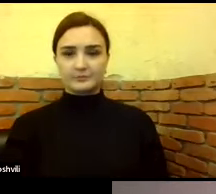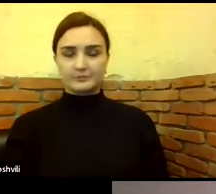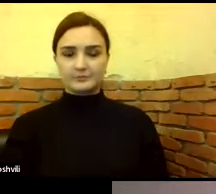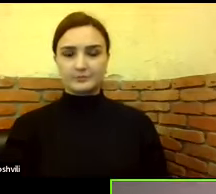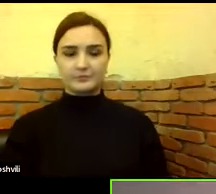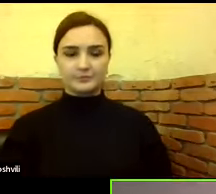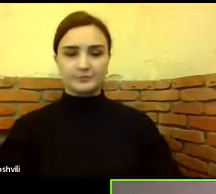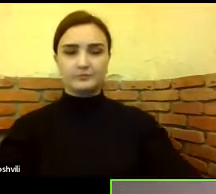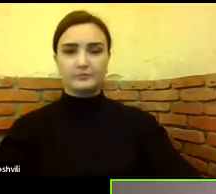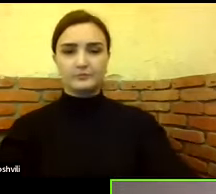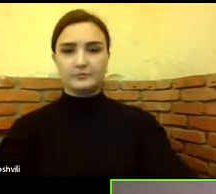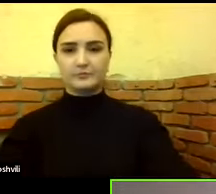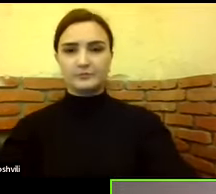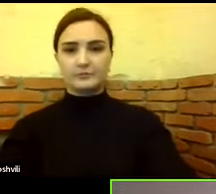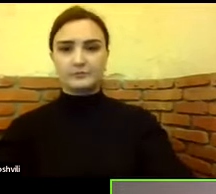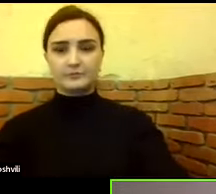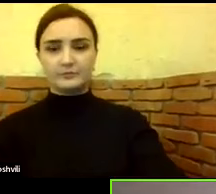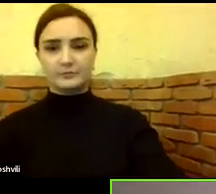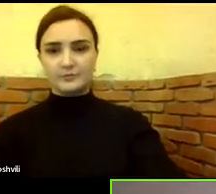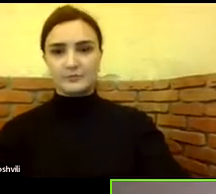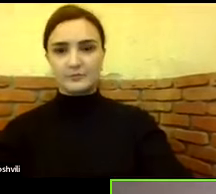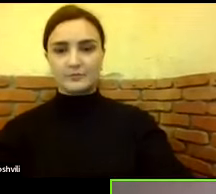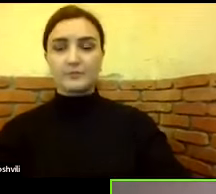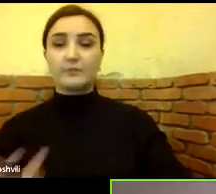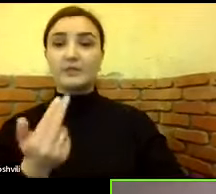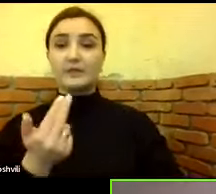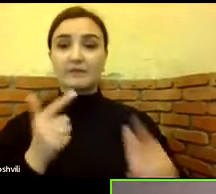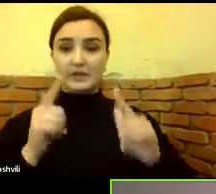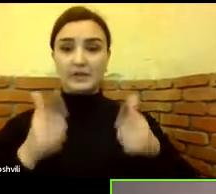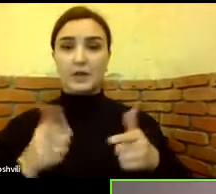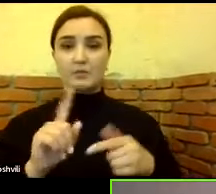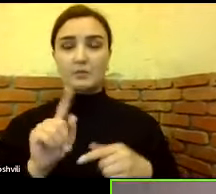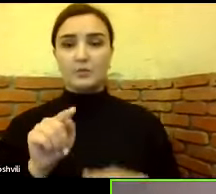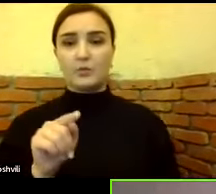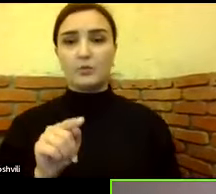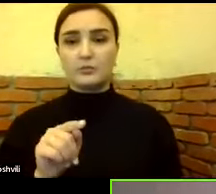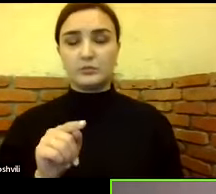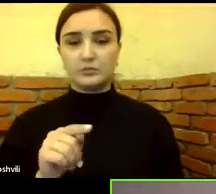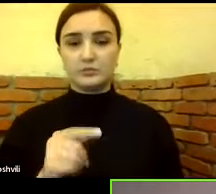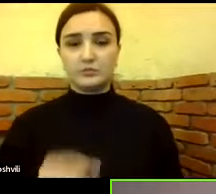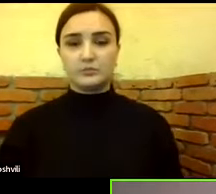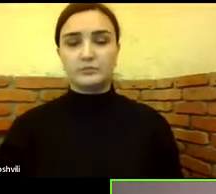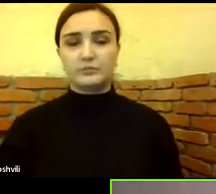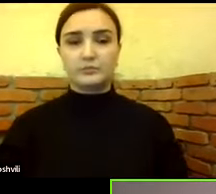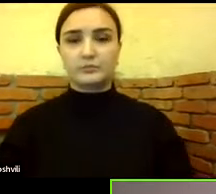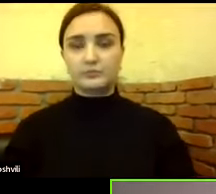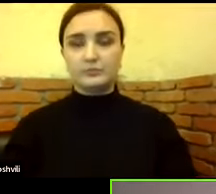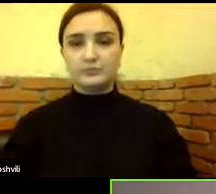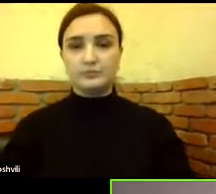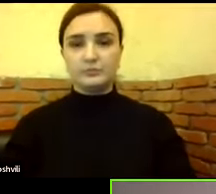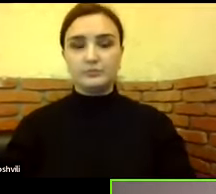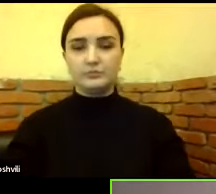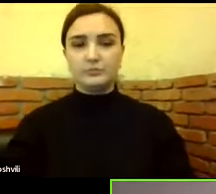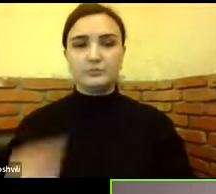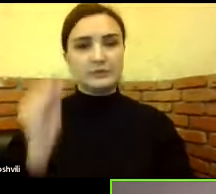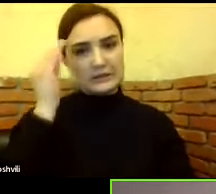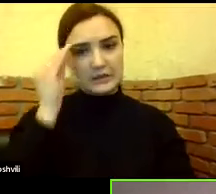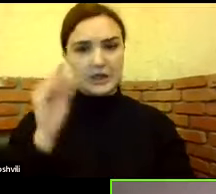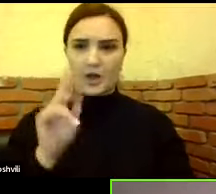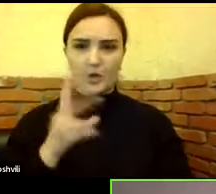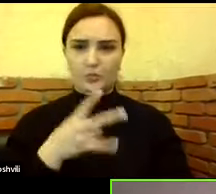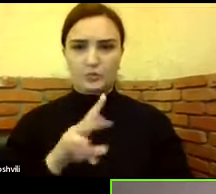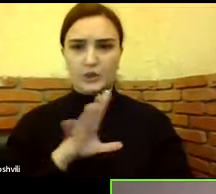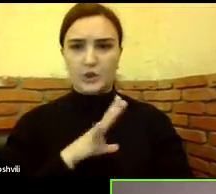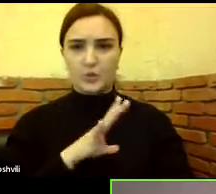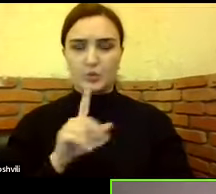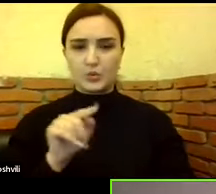ხო, მაშინ გეთახმები, რომ ბუნებრივია და ხო, ანუ ის ილუზია ჩემს არ უნდა არსებობდეს, რომ არ ვიცი